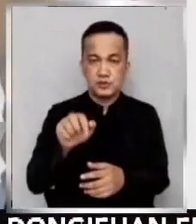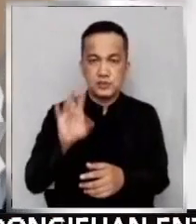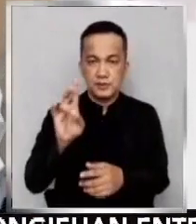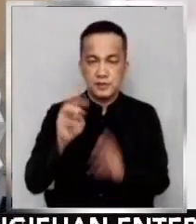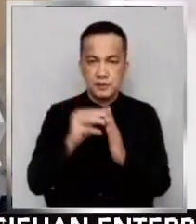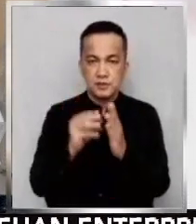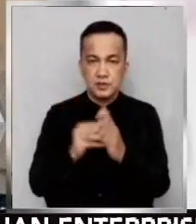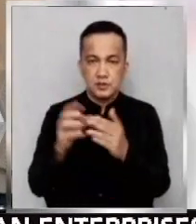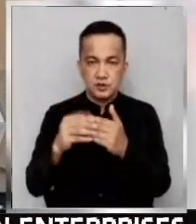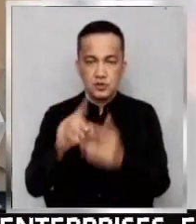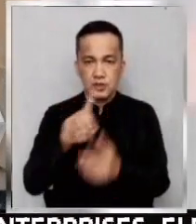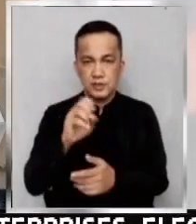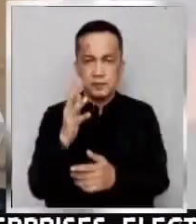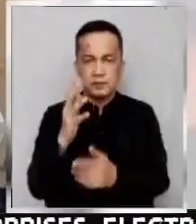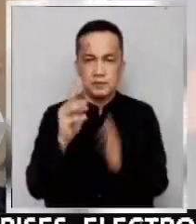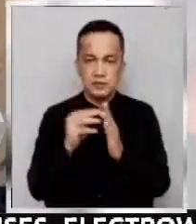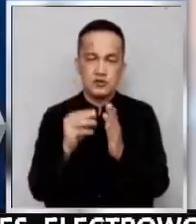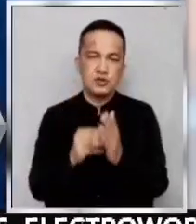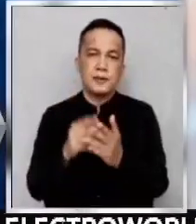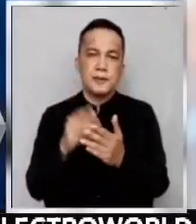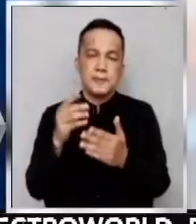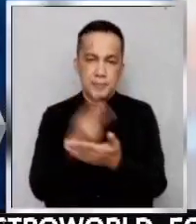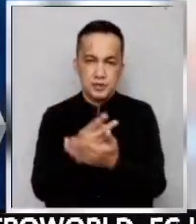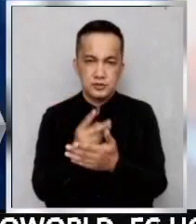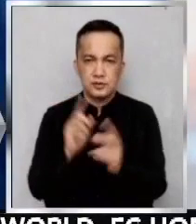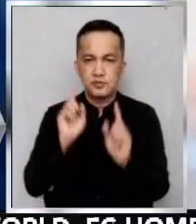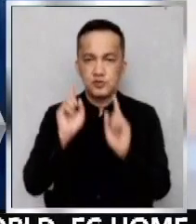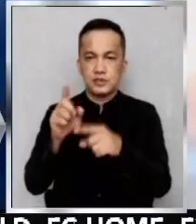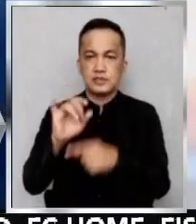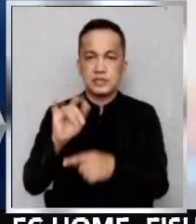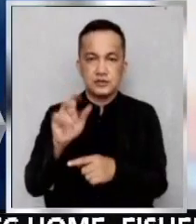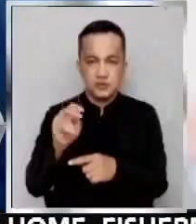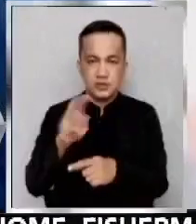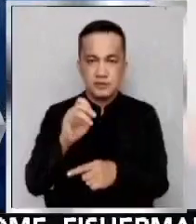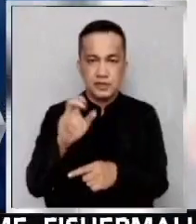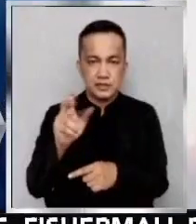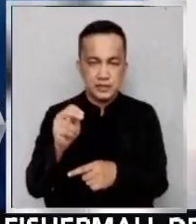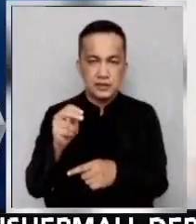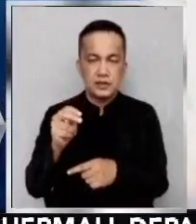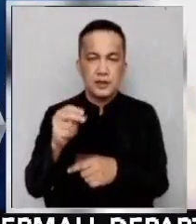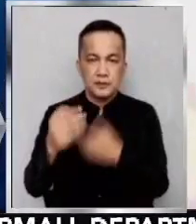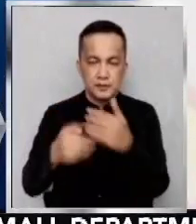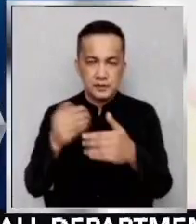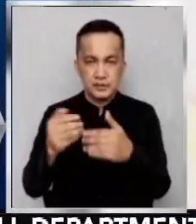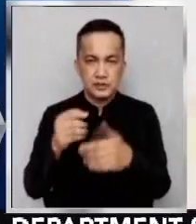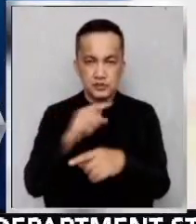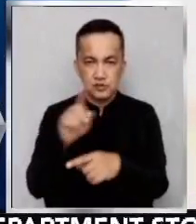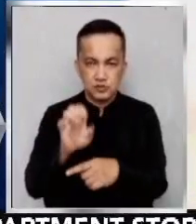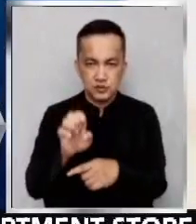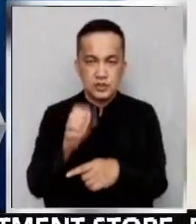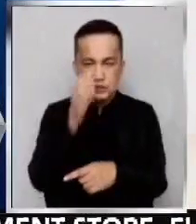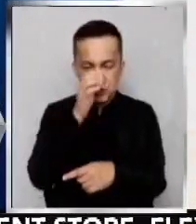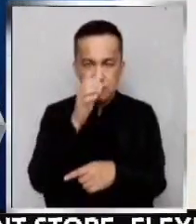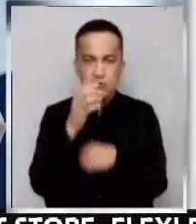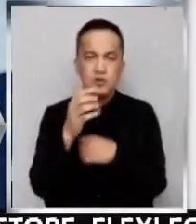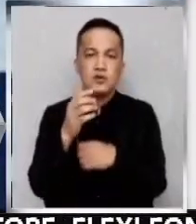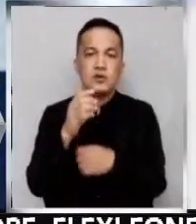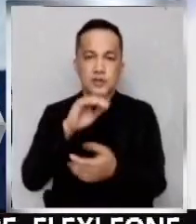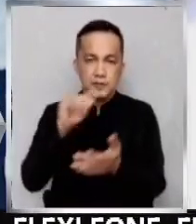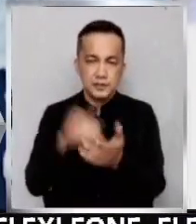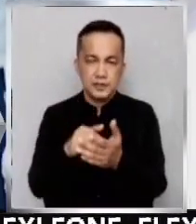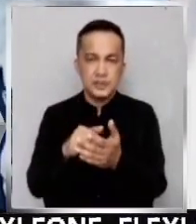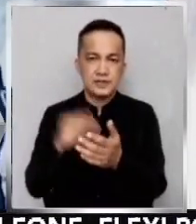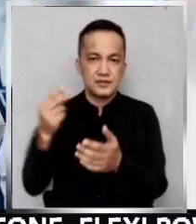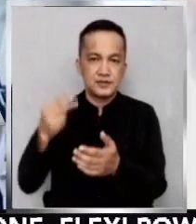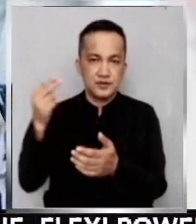150 million pesos. Bumisita rin si Carlson sa Mactan Export Processing Zone, Cebu Provincial Capital at sa ilang makasaysayang